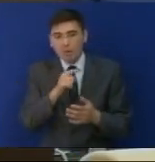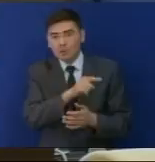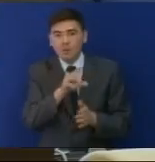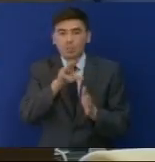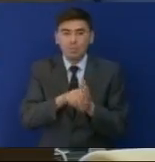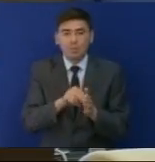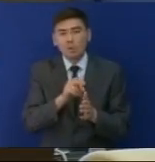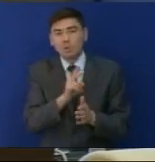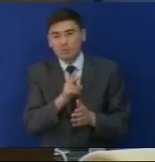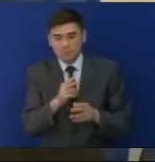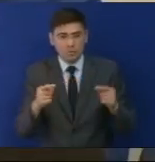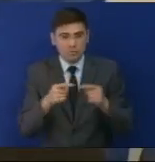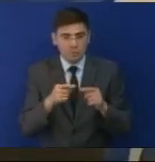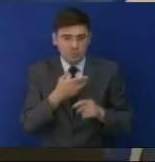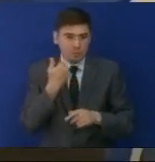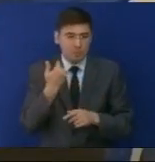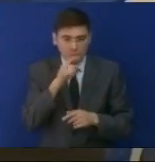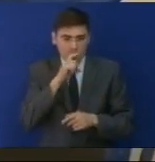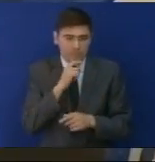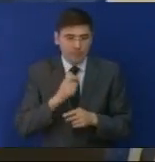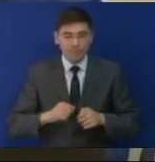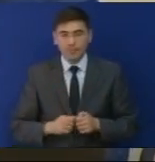категориям относятся данные критерии.